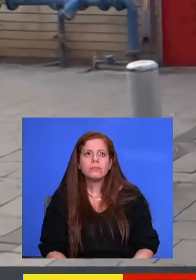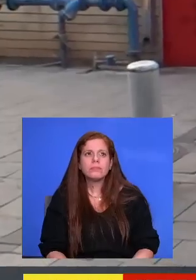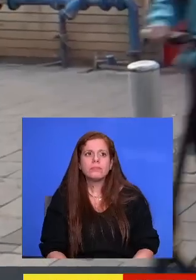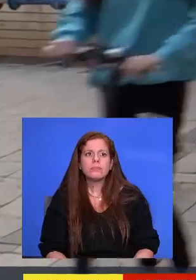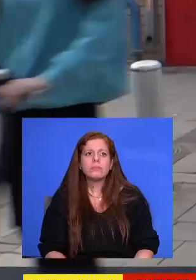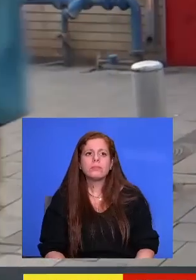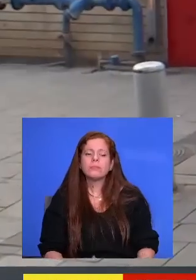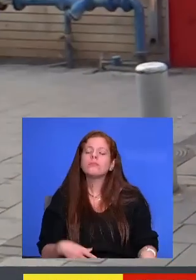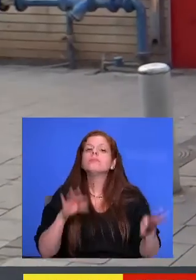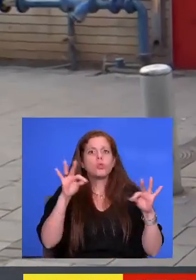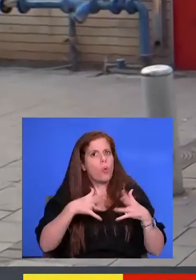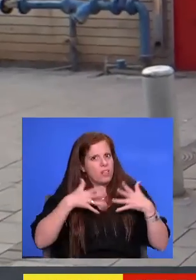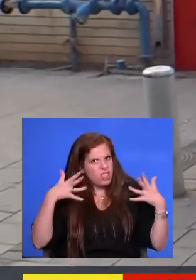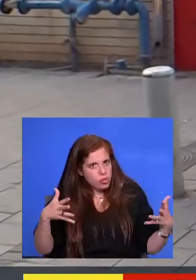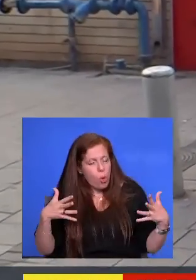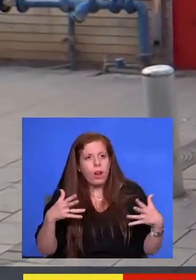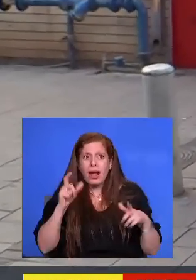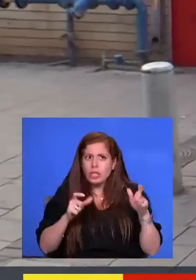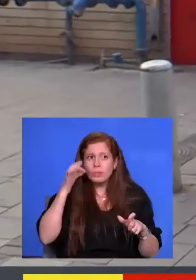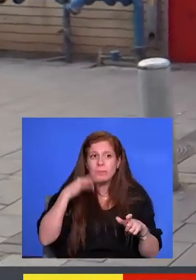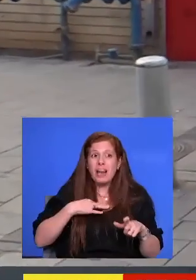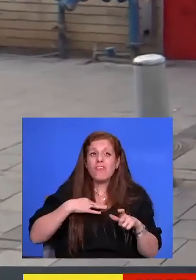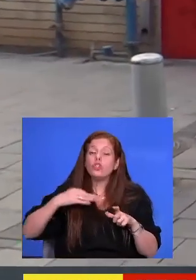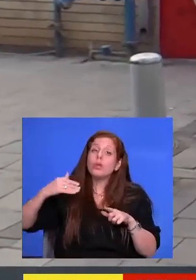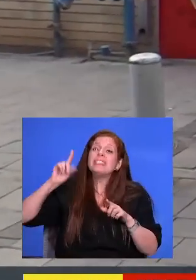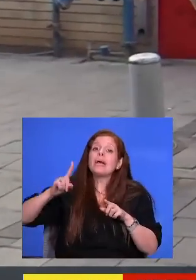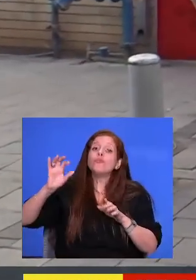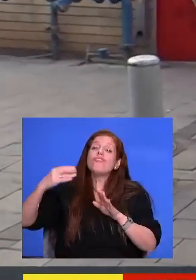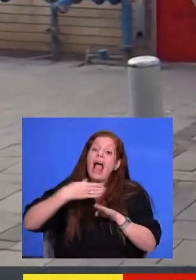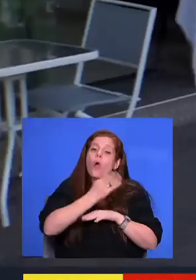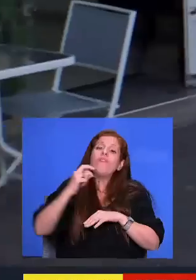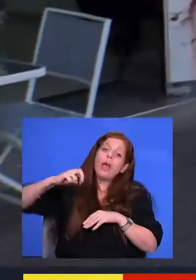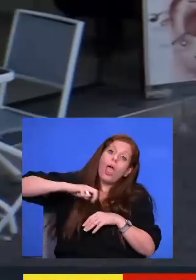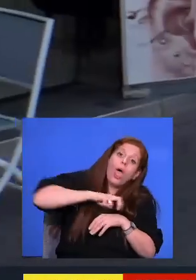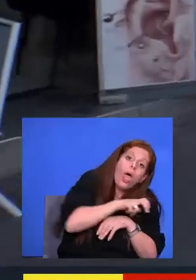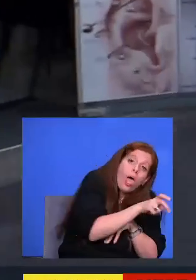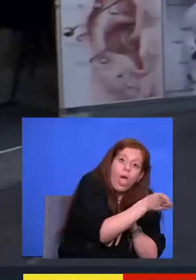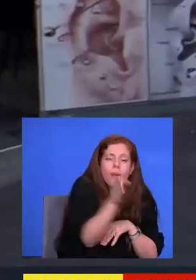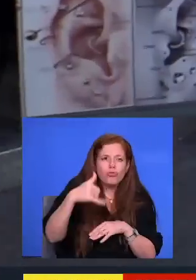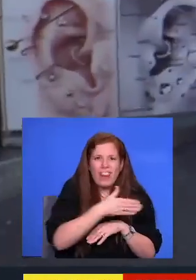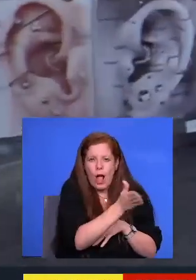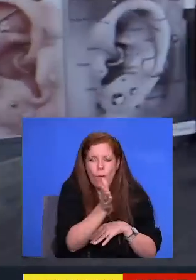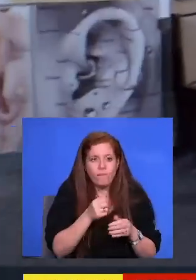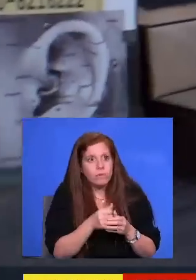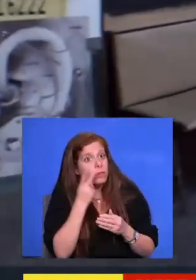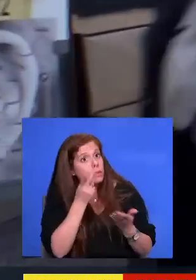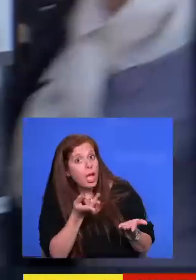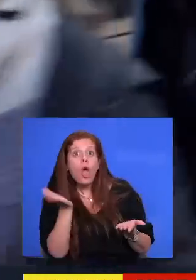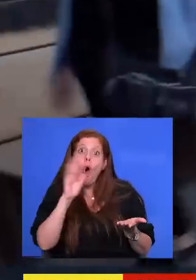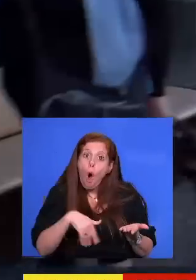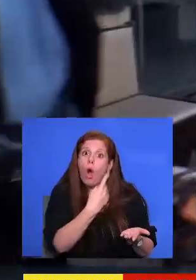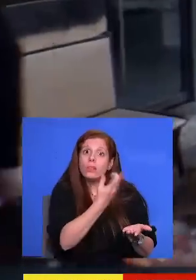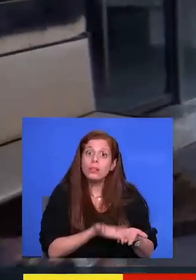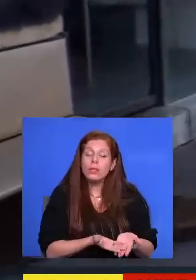דוכן גדול, נמצא על הדרך. אנשים שימי לב שהם סוטים כדי לעקוף את הדוכן. אוי, תראה מה יש פה. כן. עוד דוכן פייס. כן,